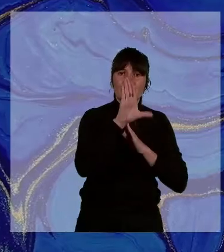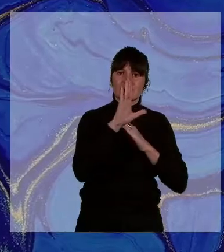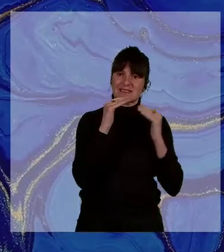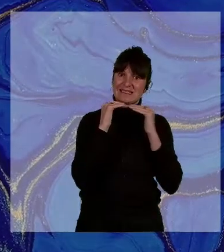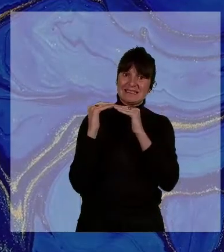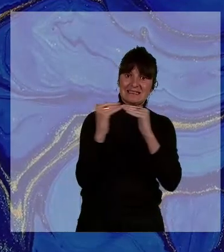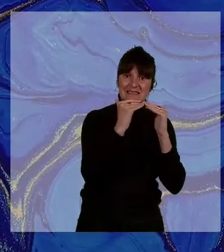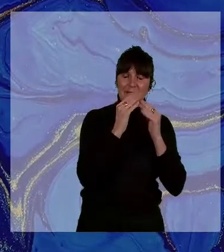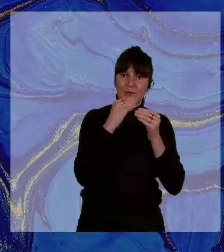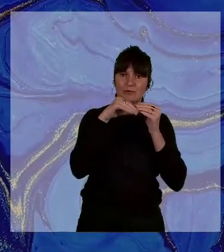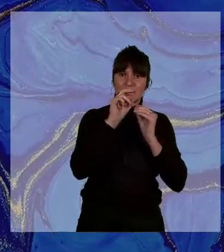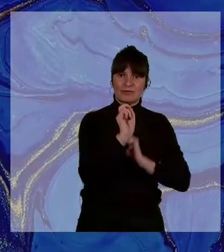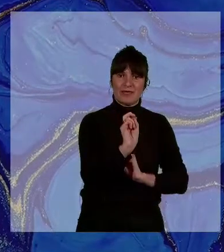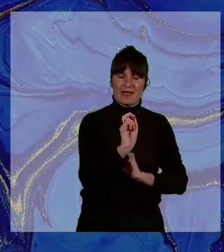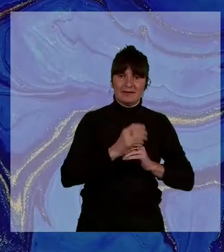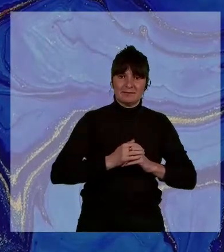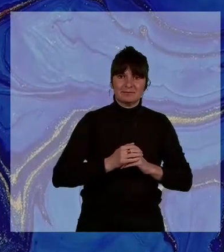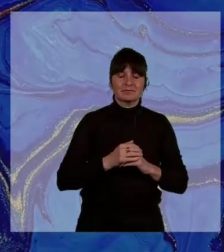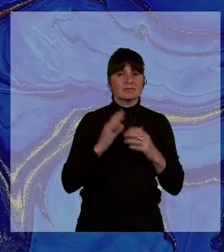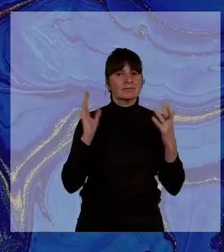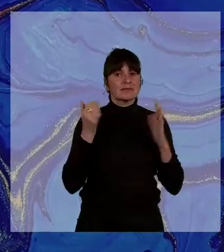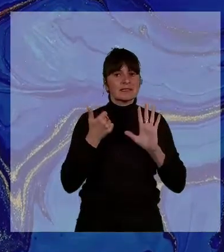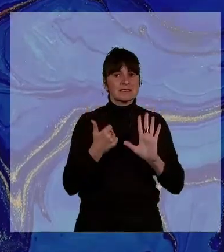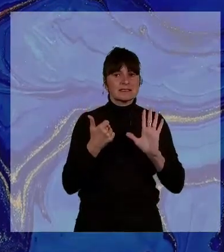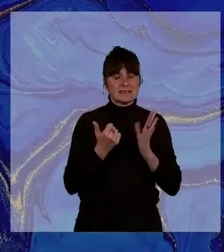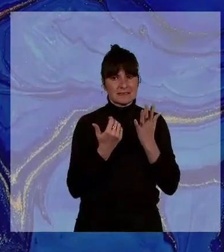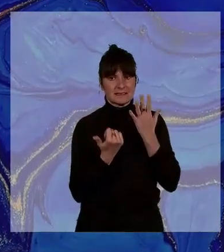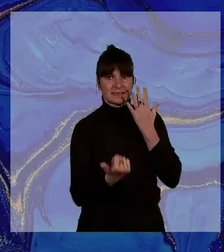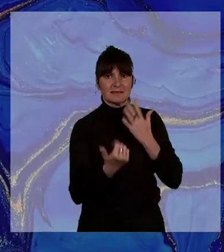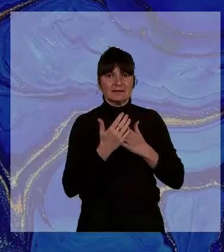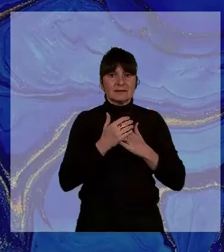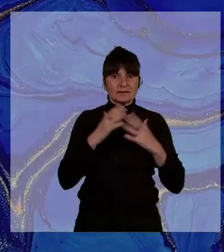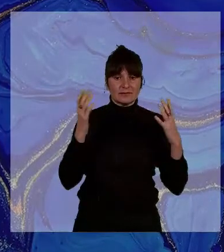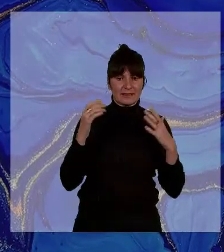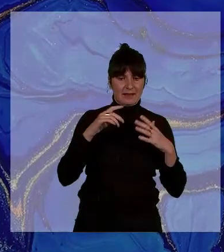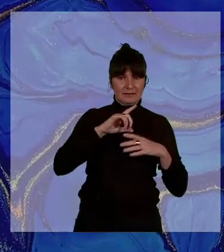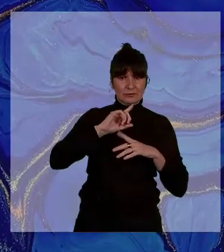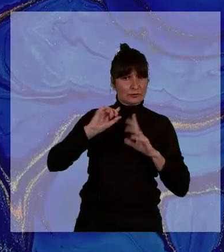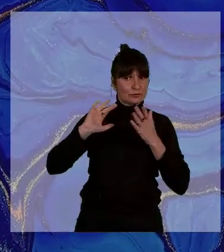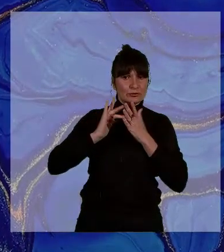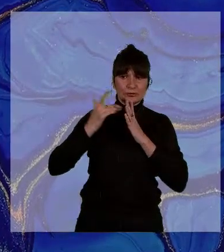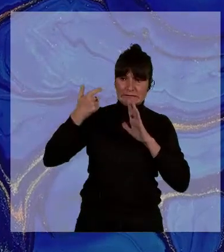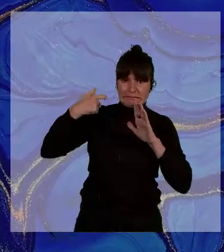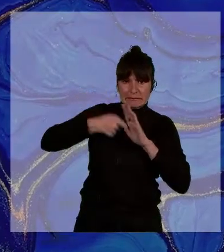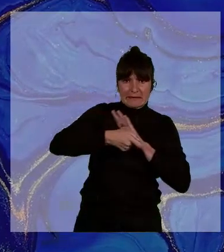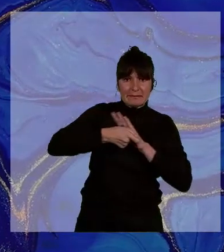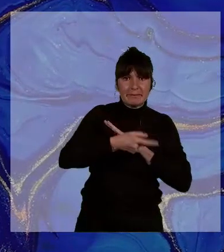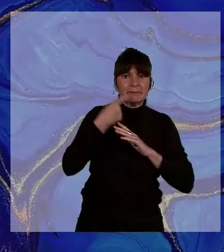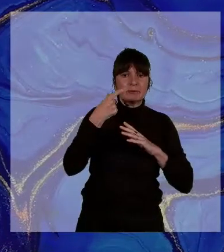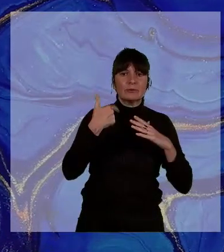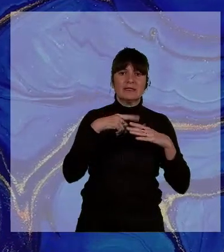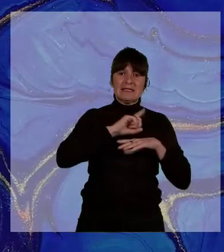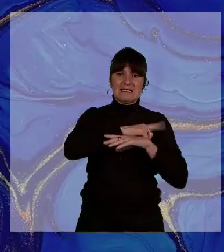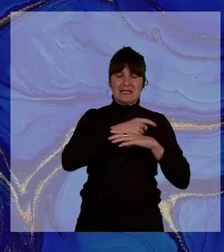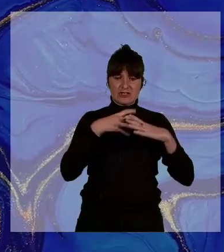six, toutes les subventions publiques pour les énergies fossiles doivent cesser. La